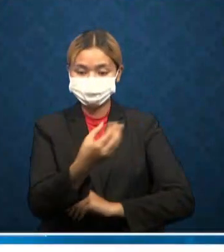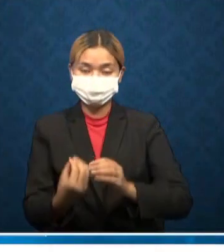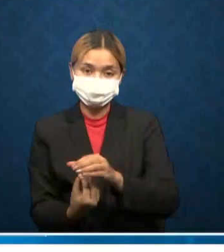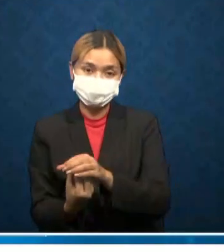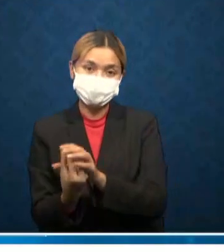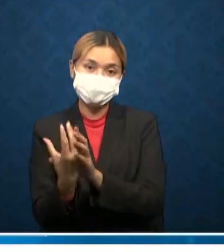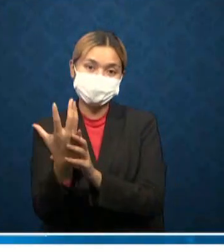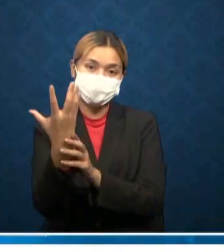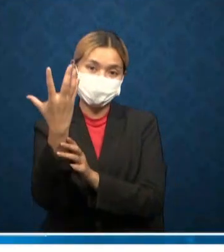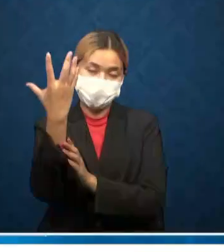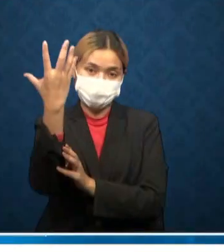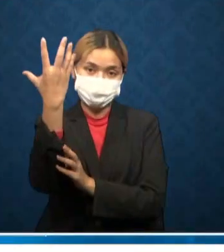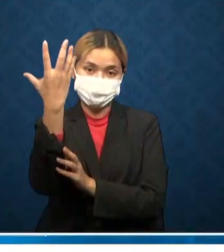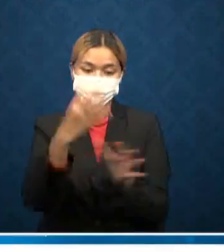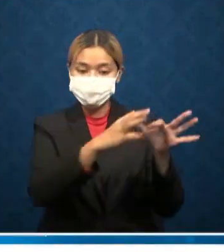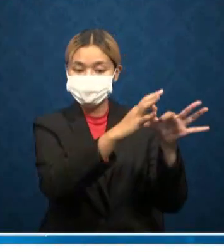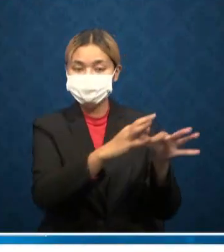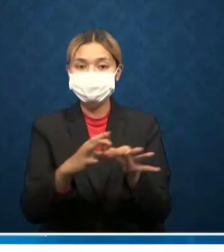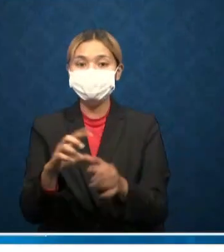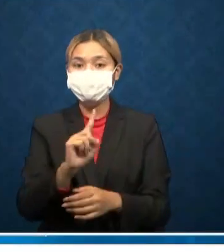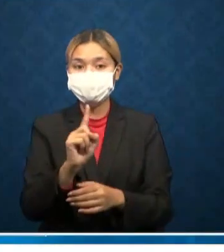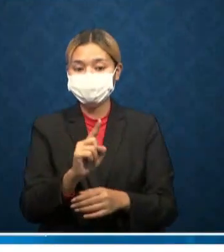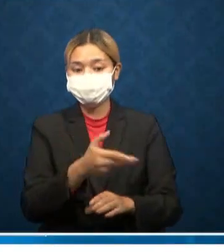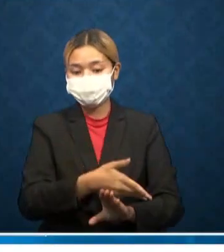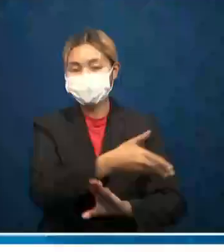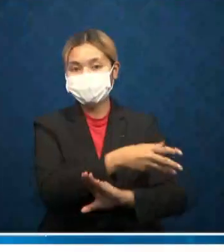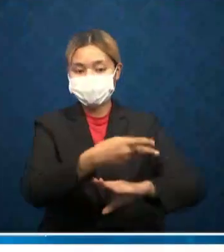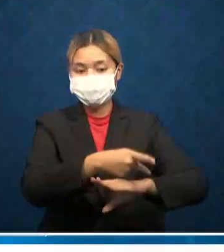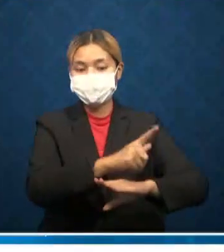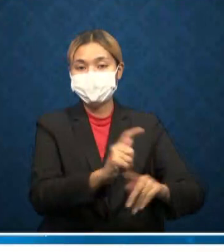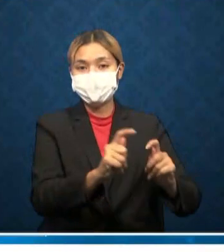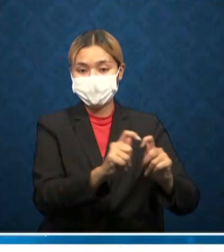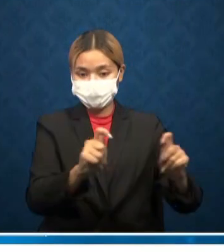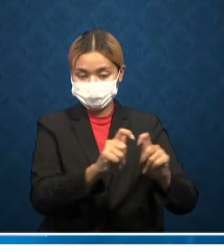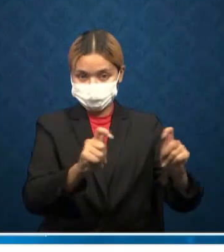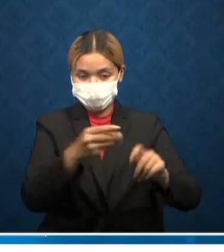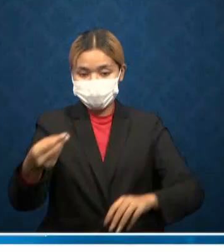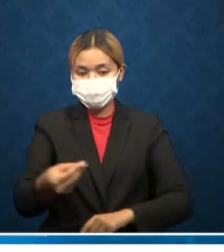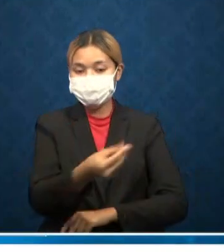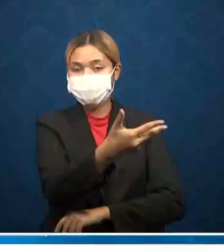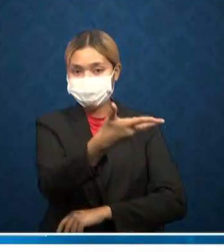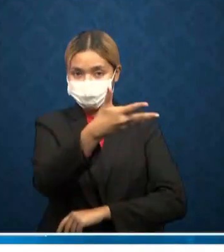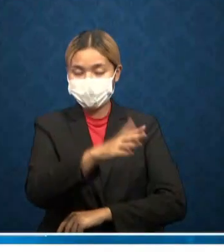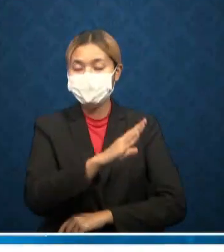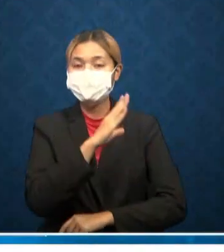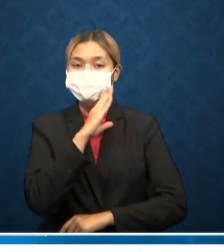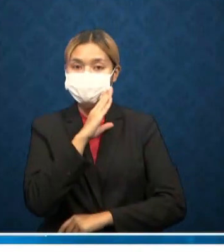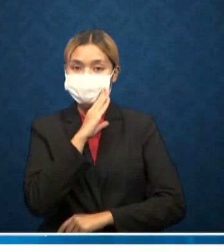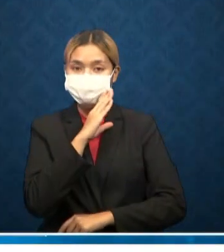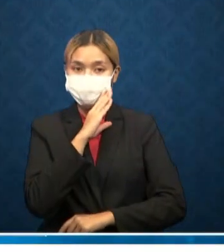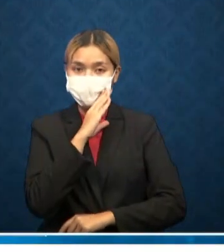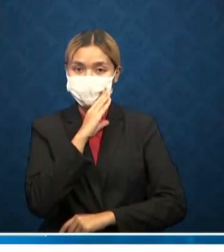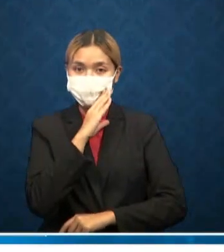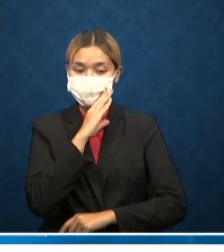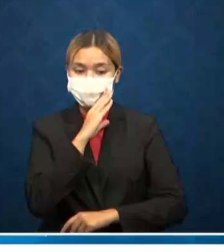ที่ต่อยอดมาจากที่ท่านประธานคณะอนุกรรมาธิการได้แสดงไว้ตั้งแต่แรกนะคะว่าถ้าทั้งสามภาค